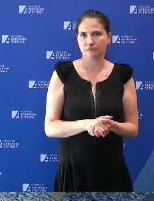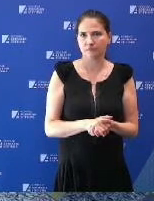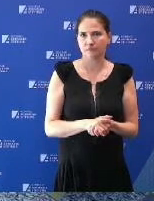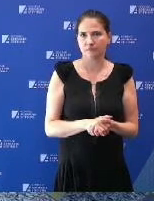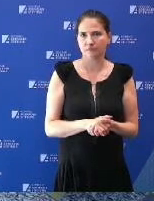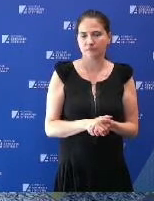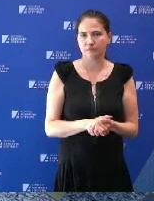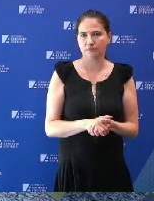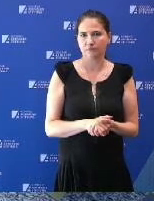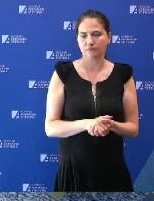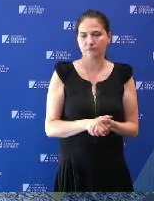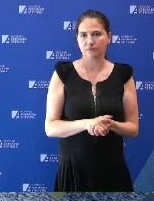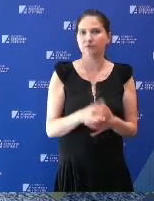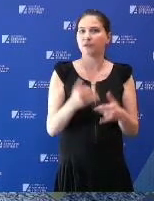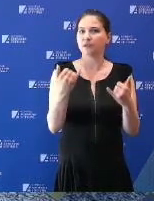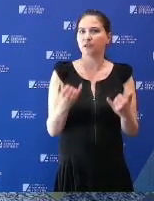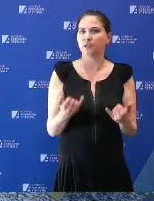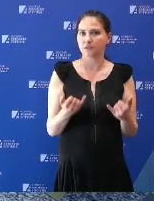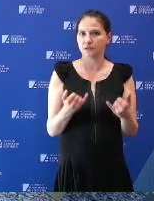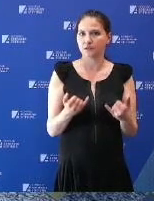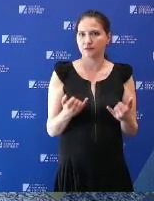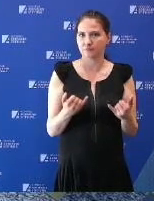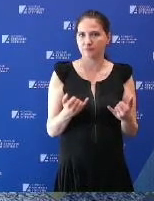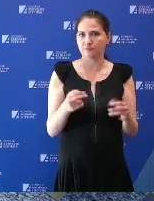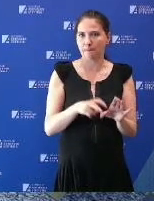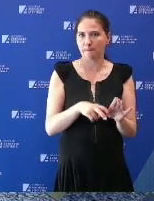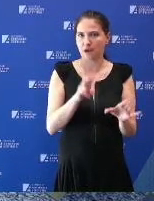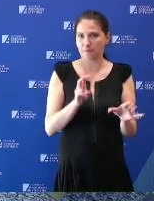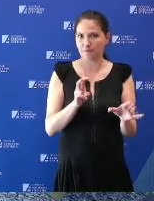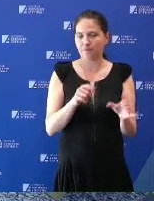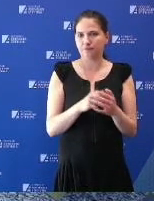einmal ganz kurz runter in den,